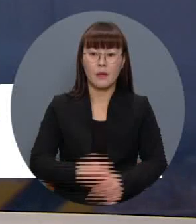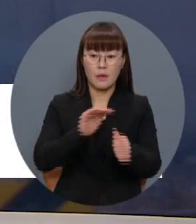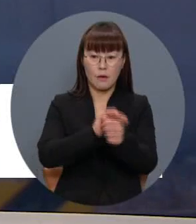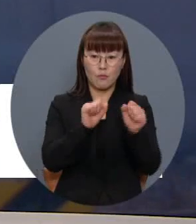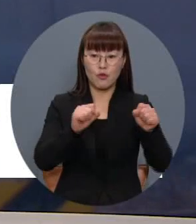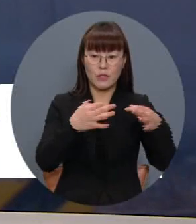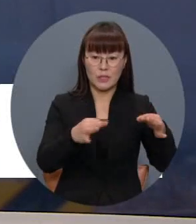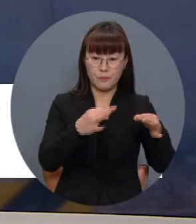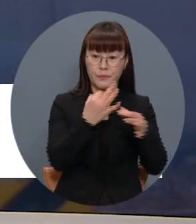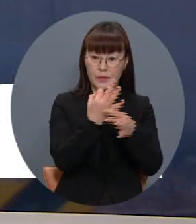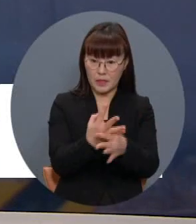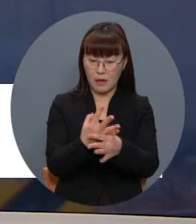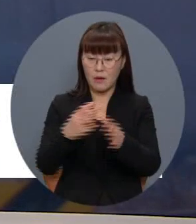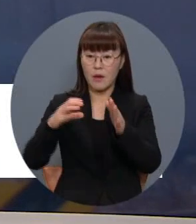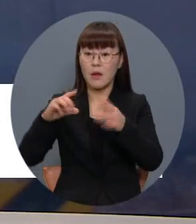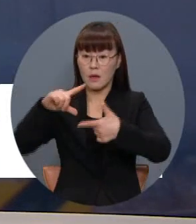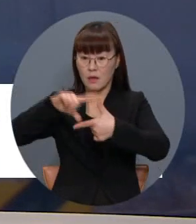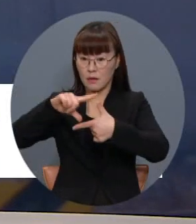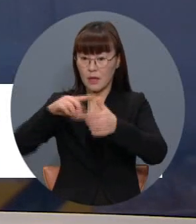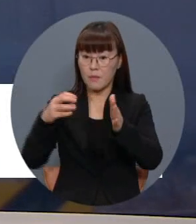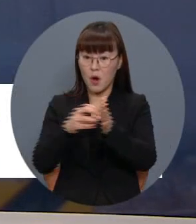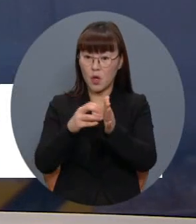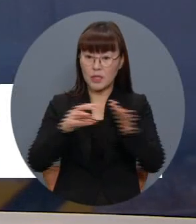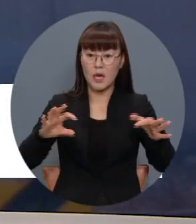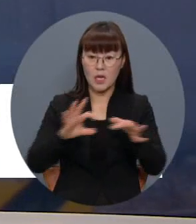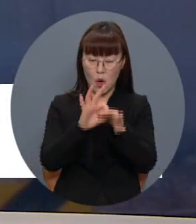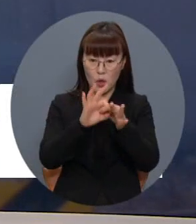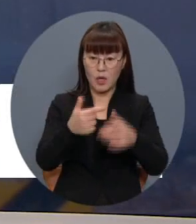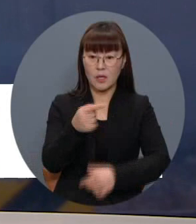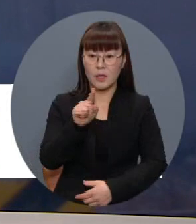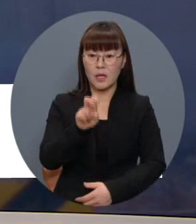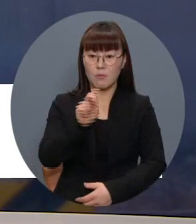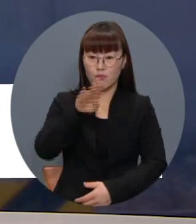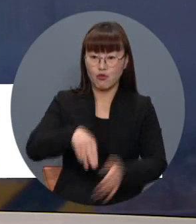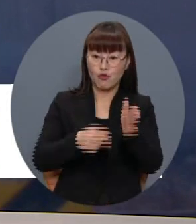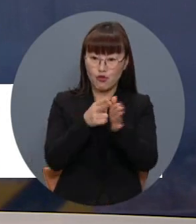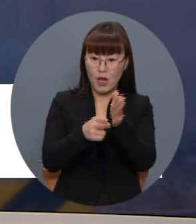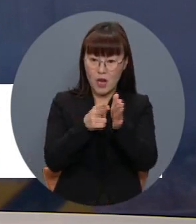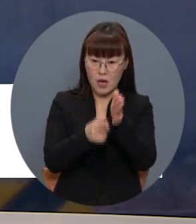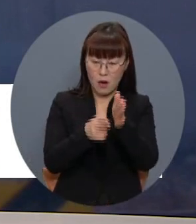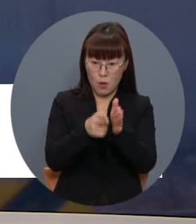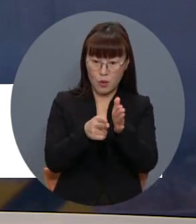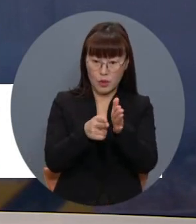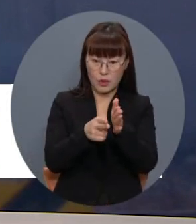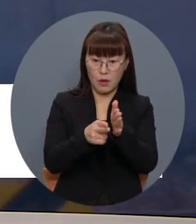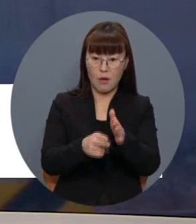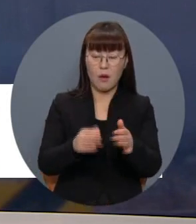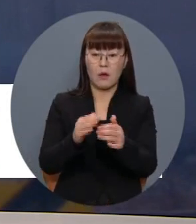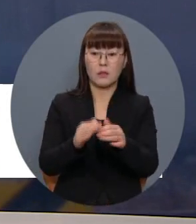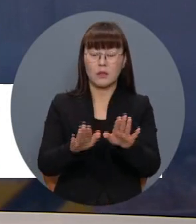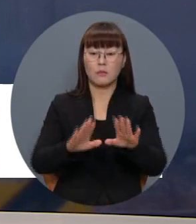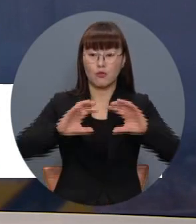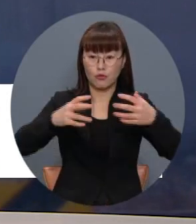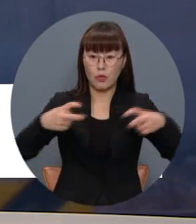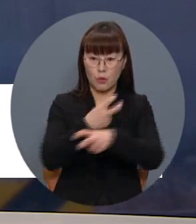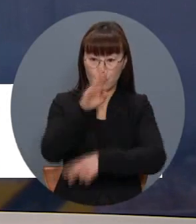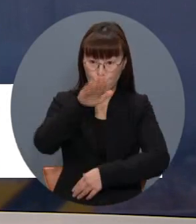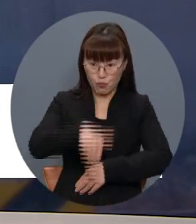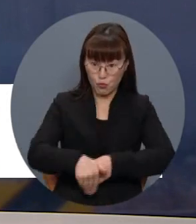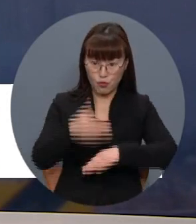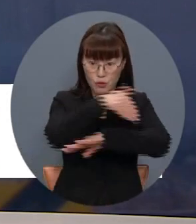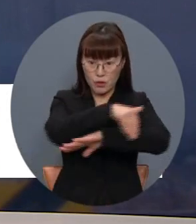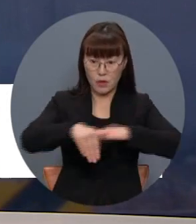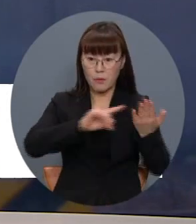경북 김천과 경남 거제를 잇는 남부 내륙 철도에 대한 국토교통부의 전략 환경 영향 평가 초안이